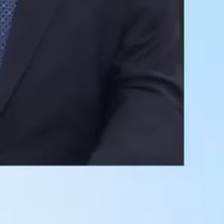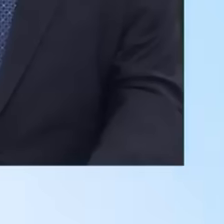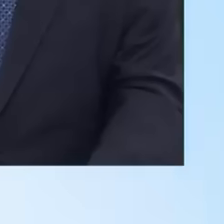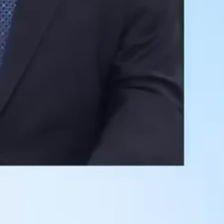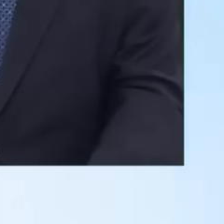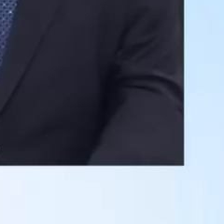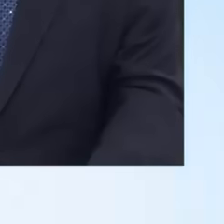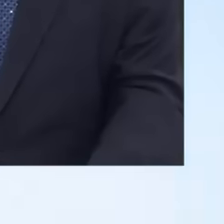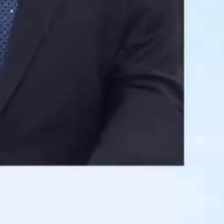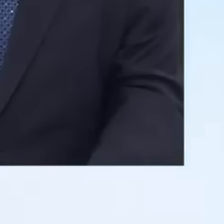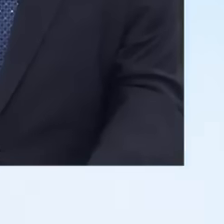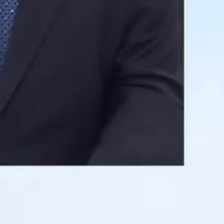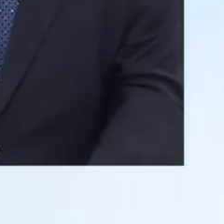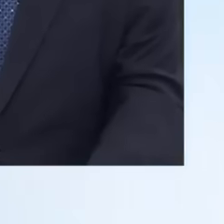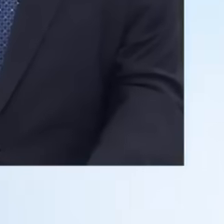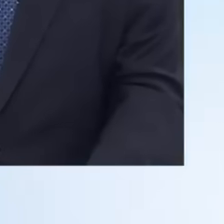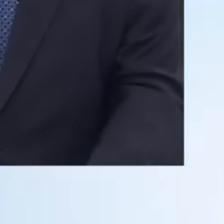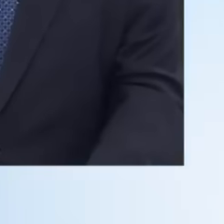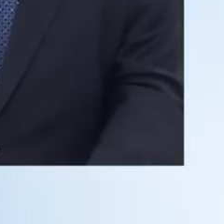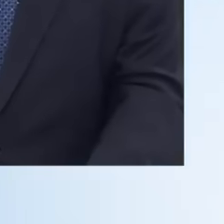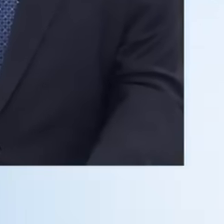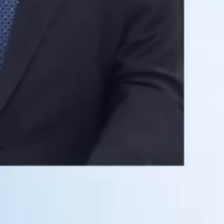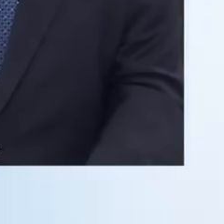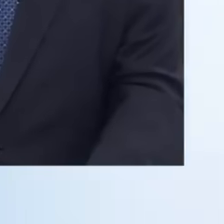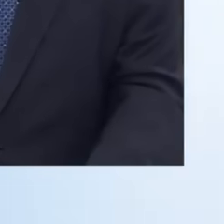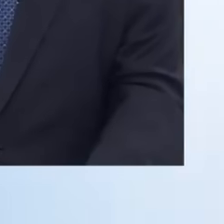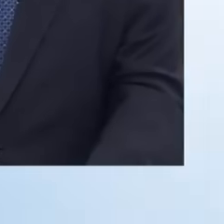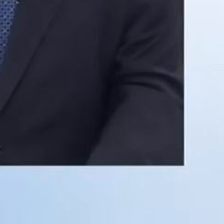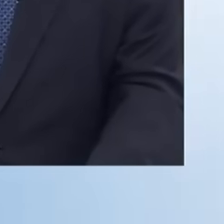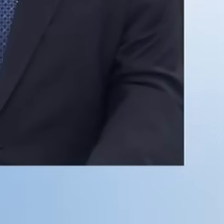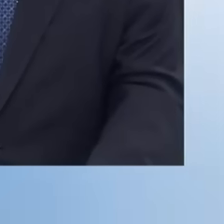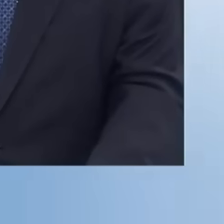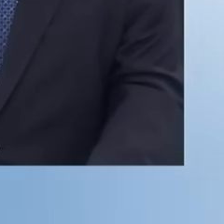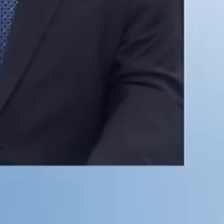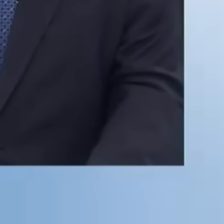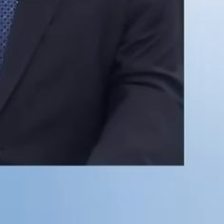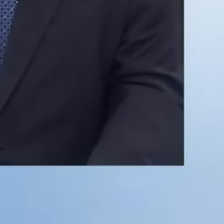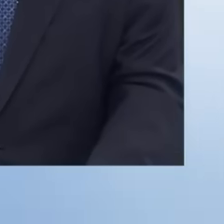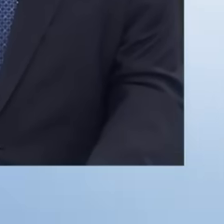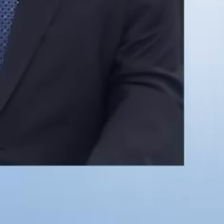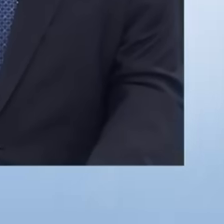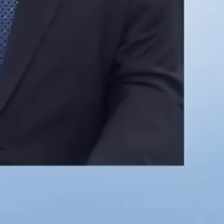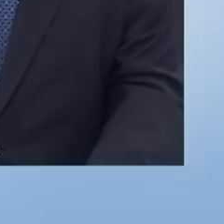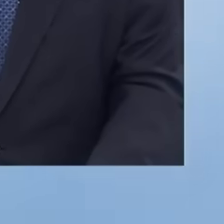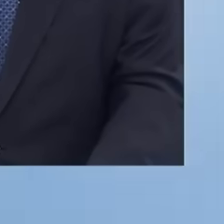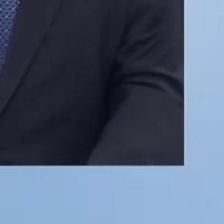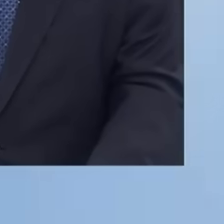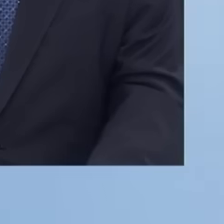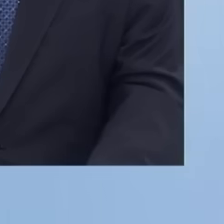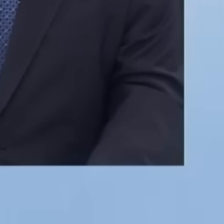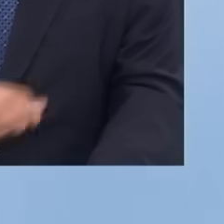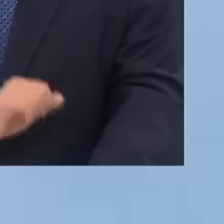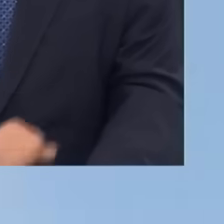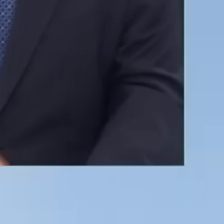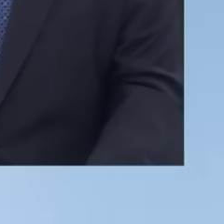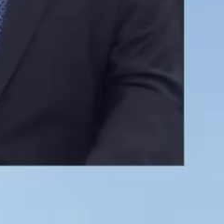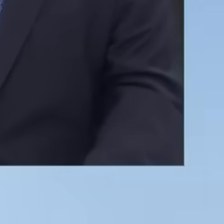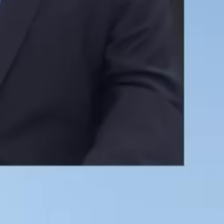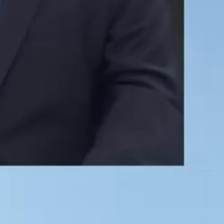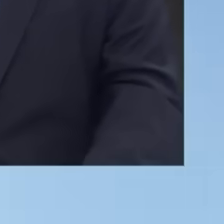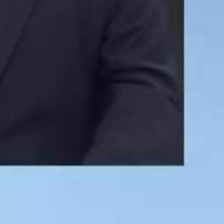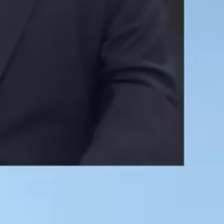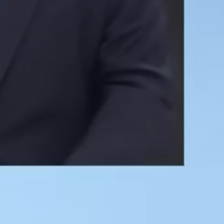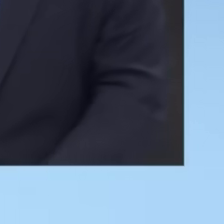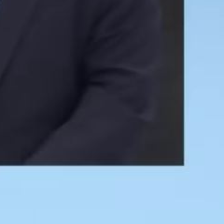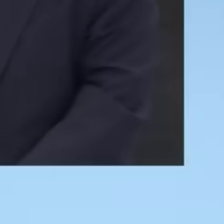7월 31일 대통령실로부터 걸려온 전화와 장관이 자신의 지시를 하루 만에 뒤집은 것, 이것은 무관한가? 이